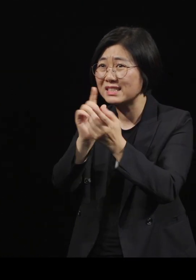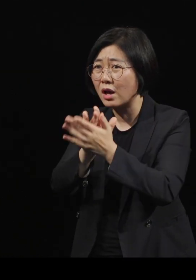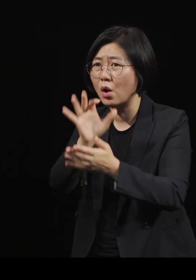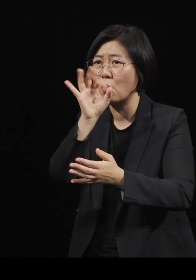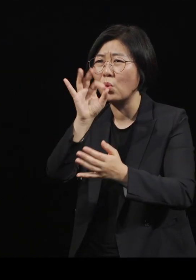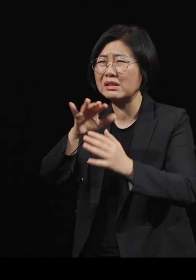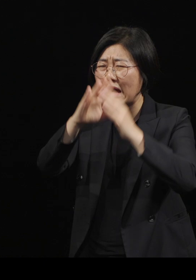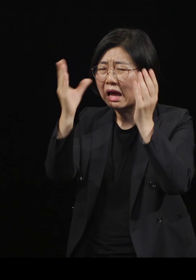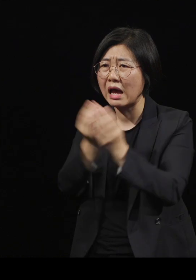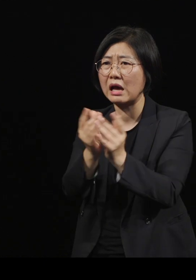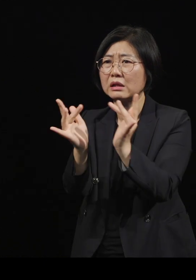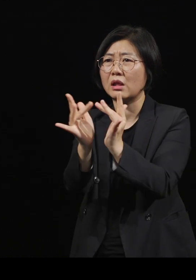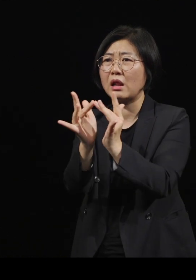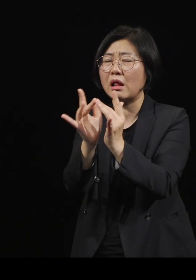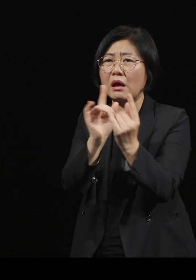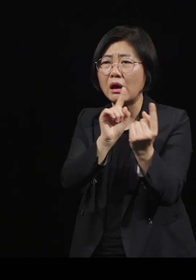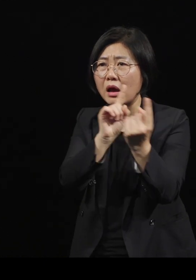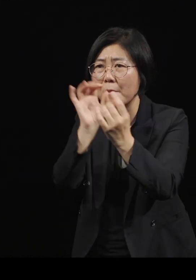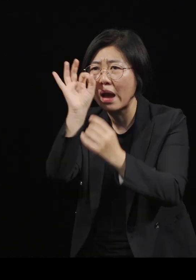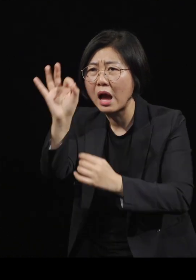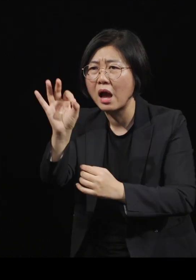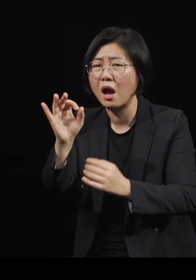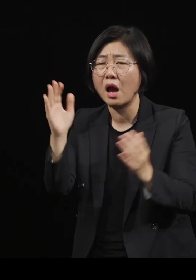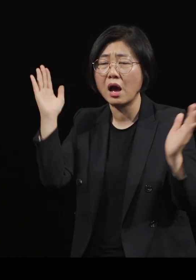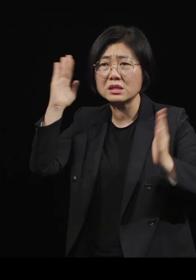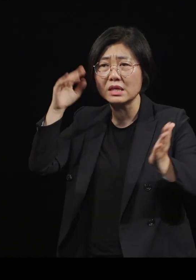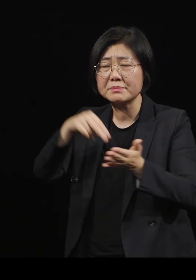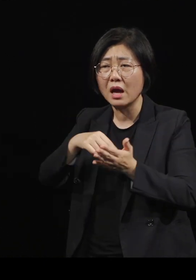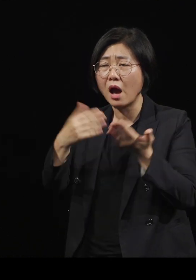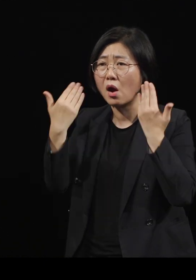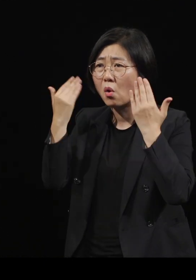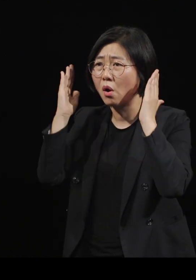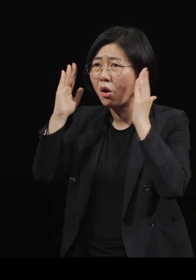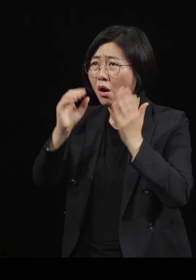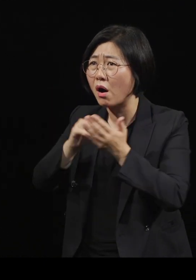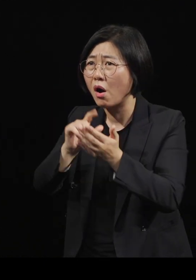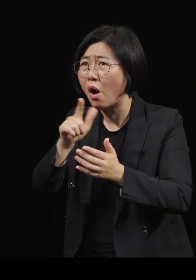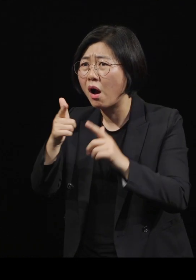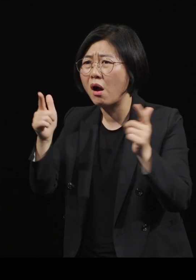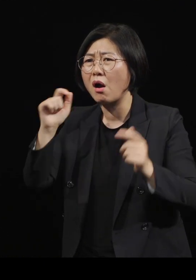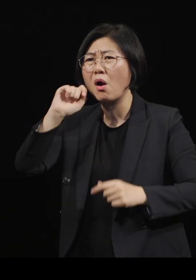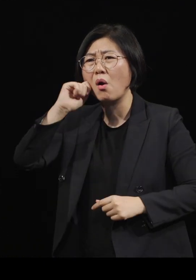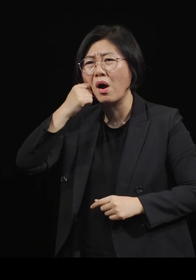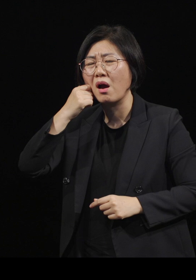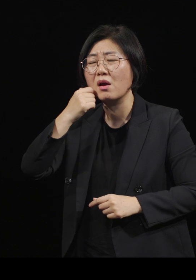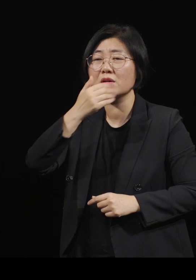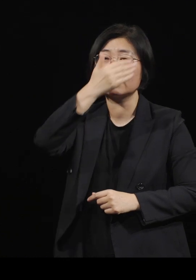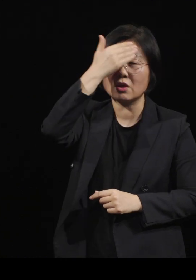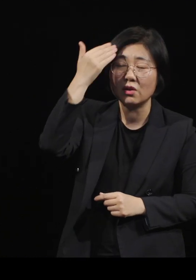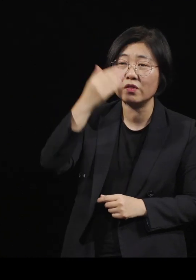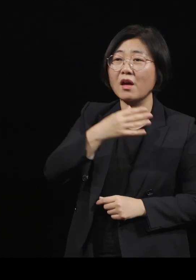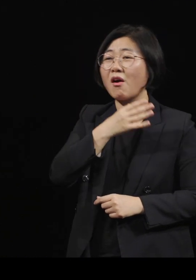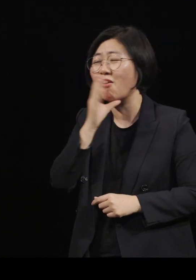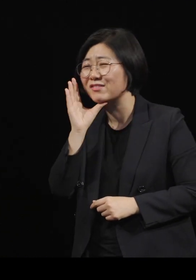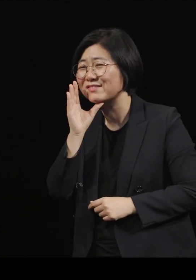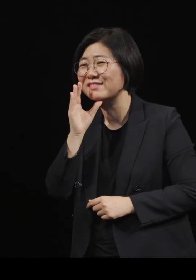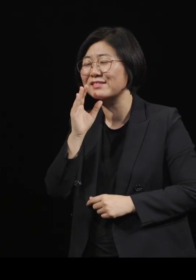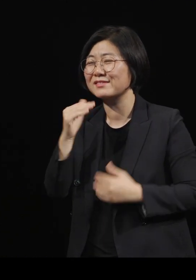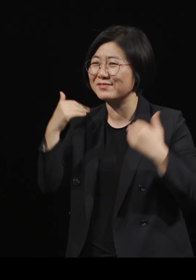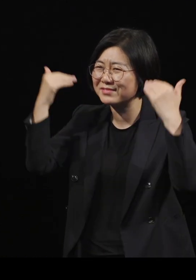시스템이 비대면화되다 보니까 학생들은 학업에 어려움이 있고 청년과